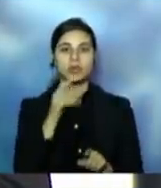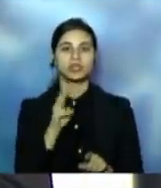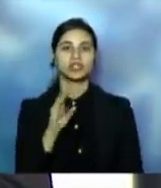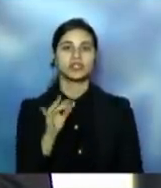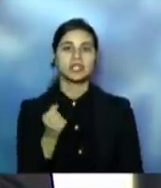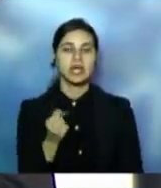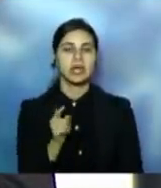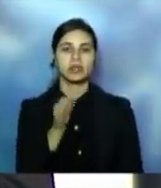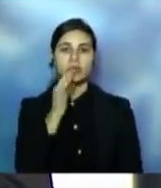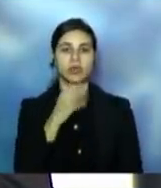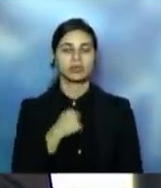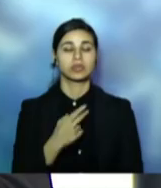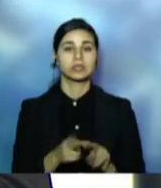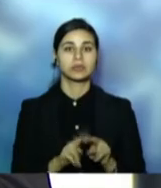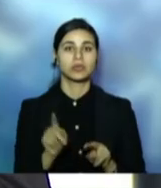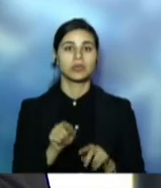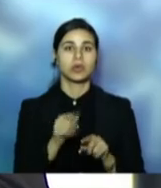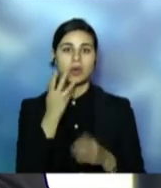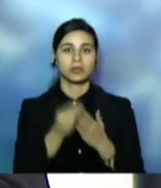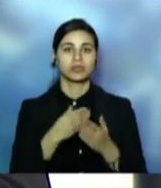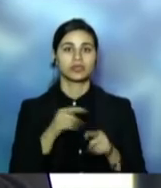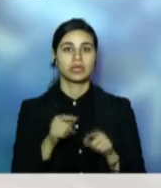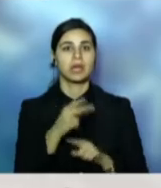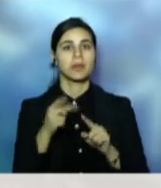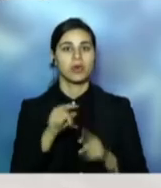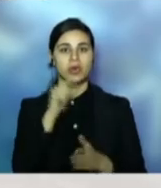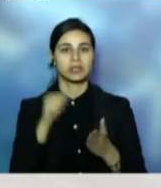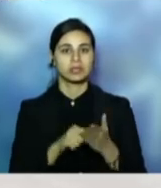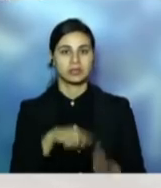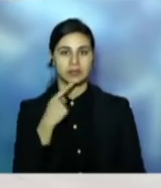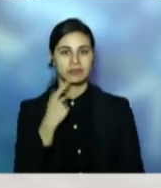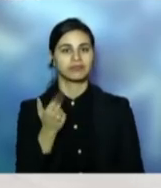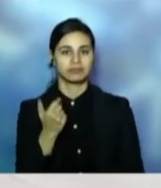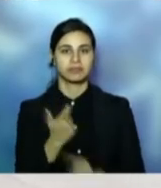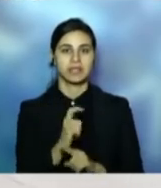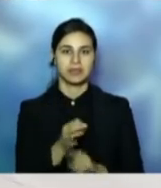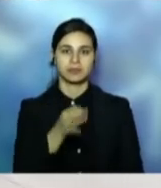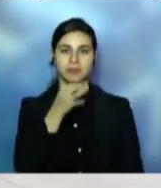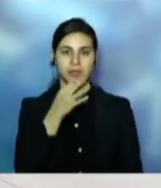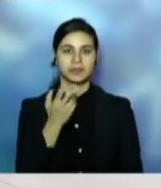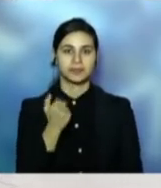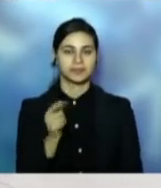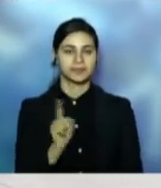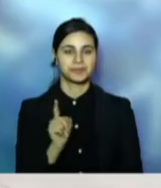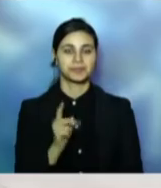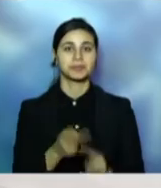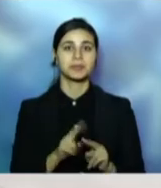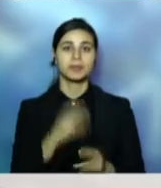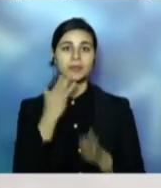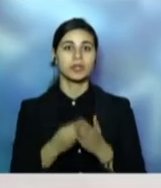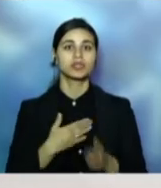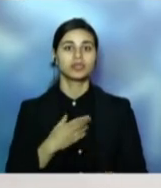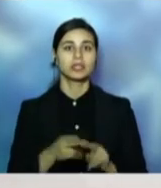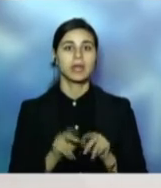რატომ მომწონს? შვრია. იმიტომ რომ ჩვენ აქ მეორე საკითხს მივაწერეთ. არა ჩვენი სიმპათიების გამო, არამედ იმიტომ რომ ჩვენ